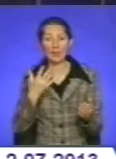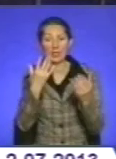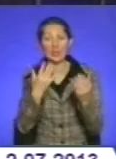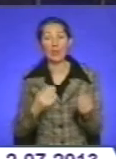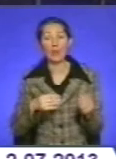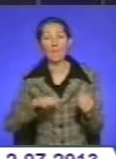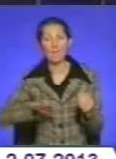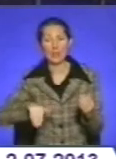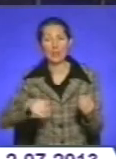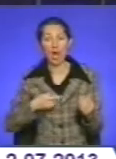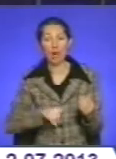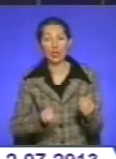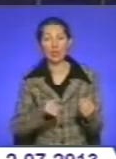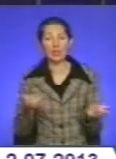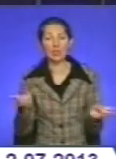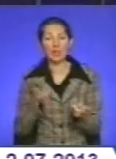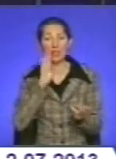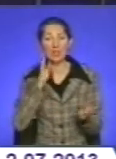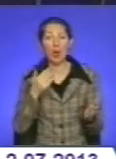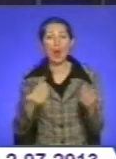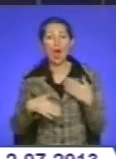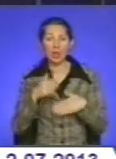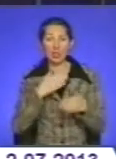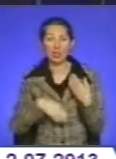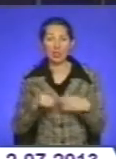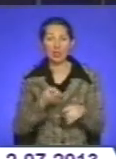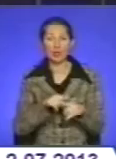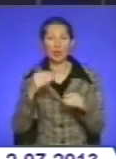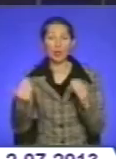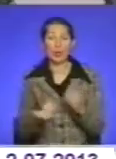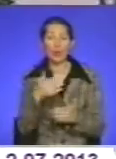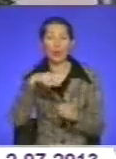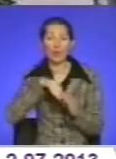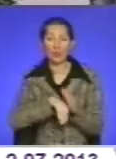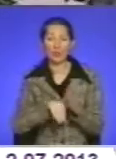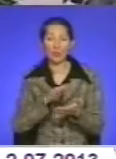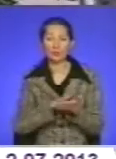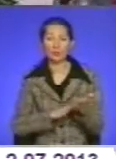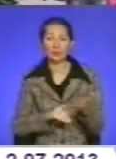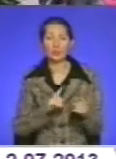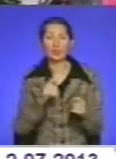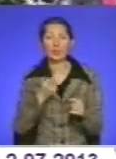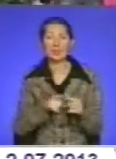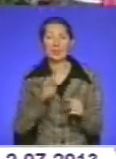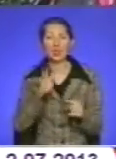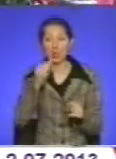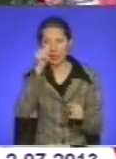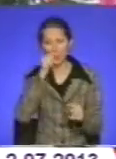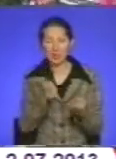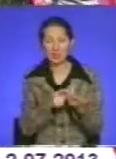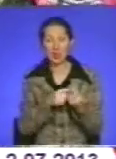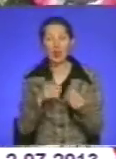Чи варто жінкам особливо радіти цьому нововведенню? Далі у сюжеті. Аби ці 4 місяці зарахували в